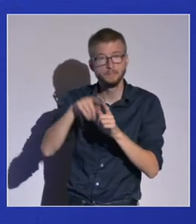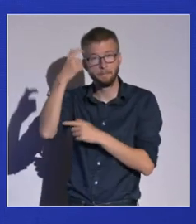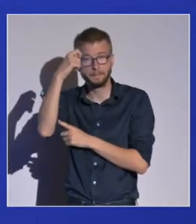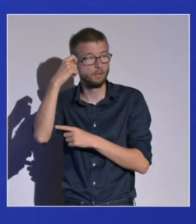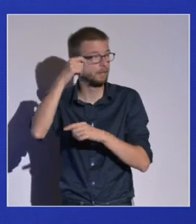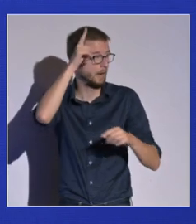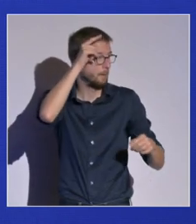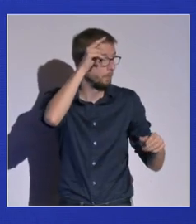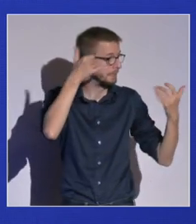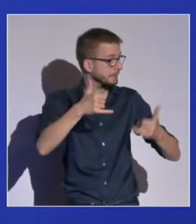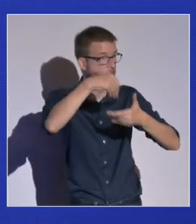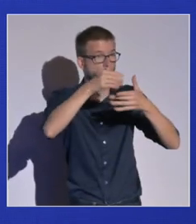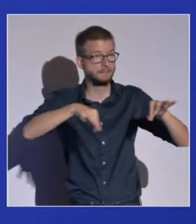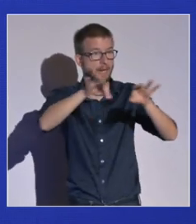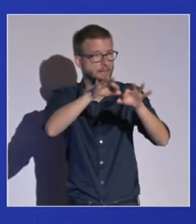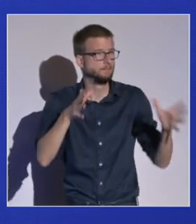salle,